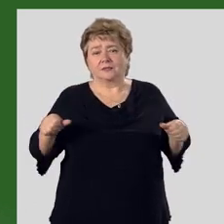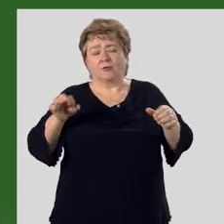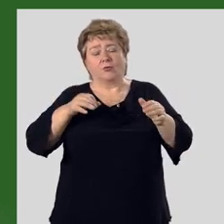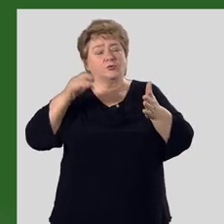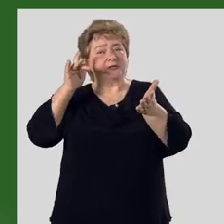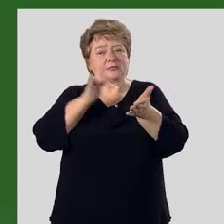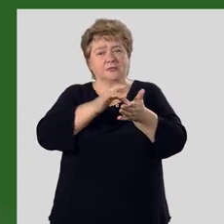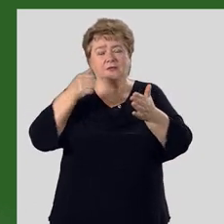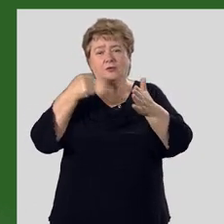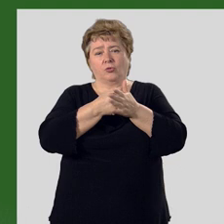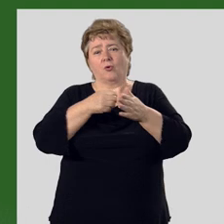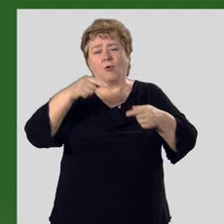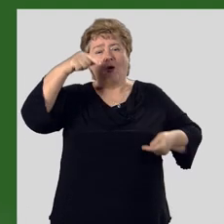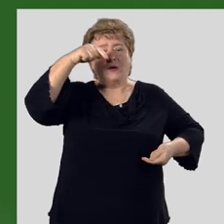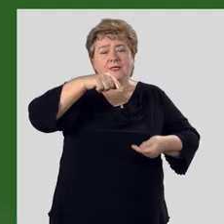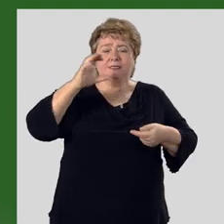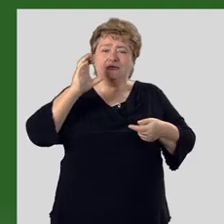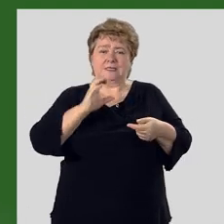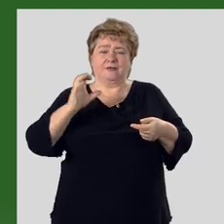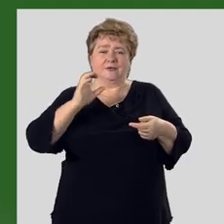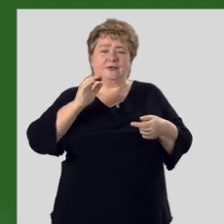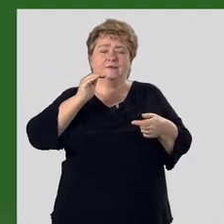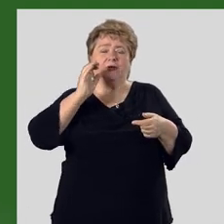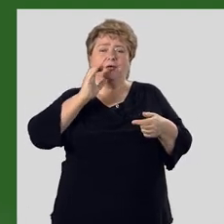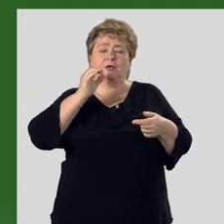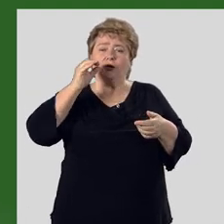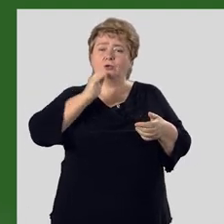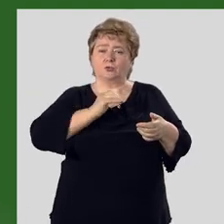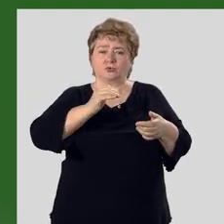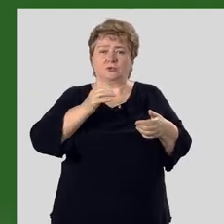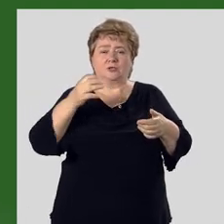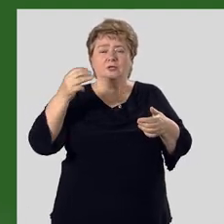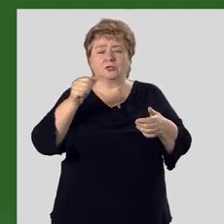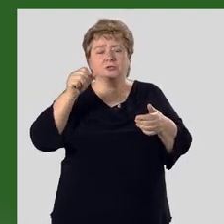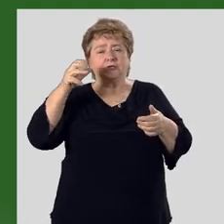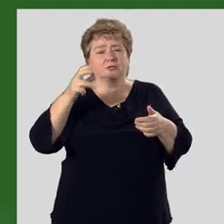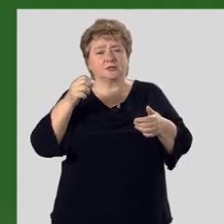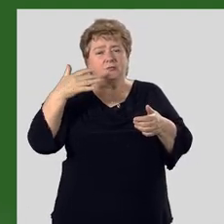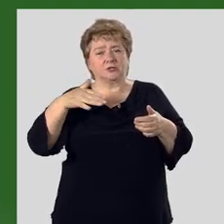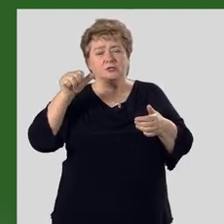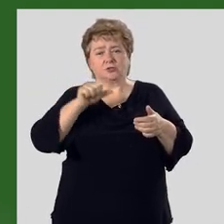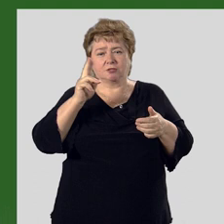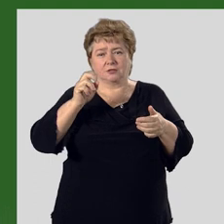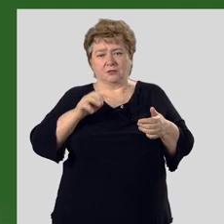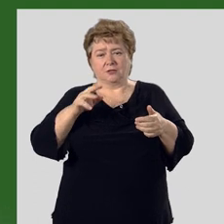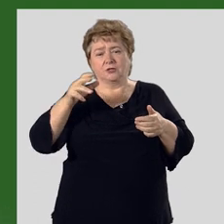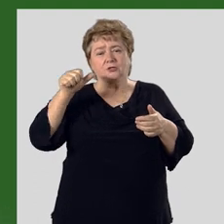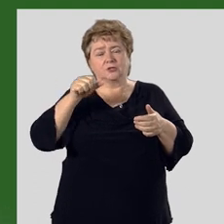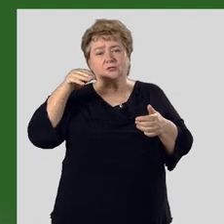Расстояние от центра до полюсов северного и южного – 6356 километров,